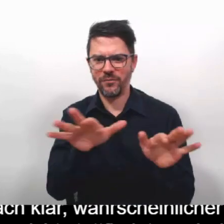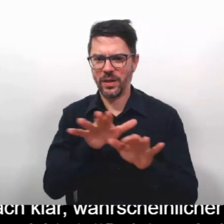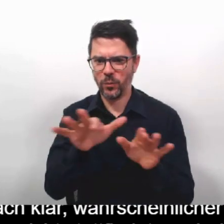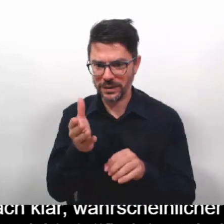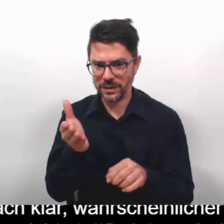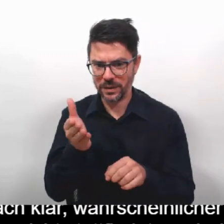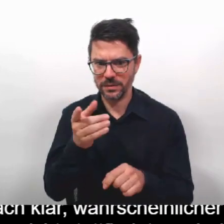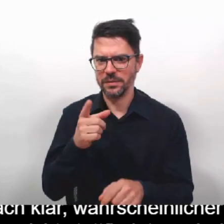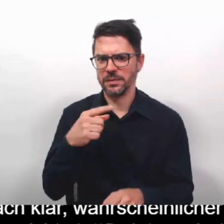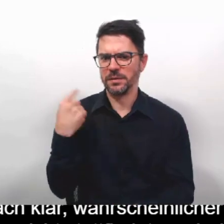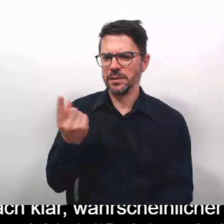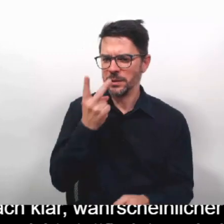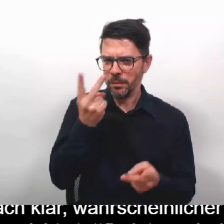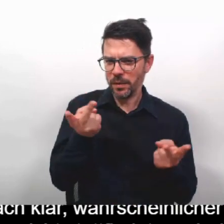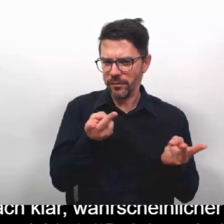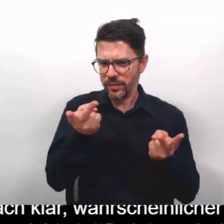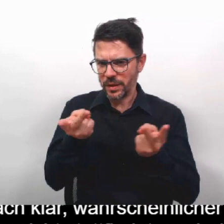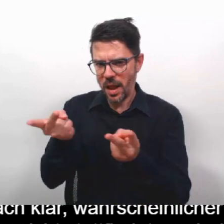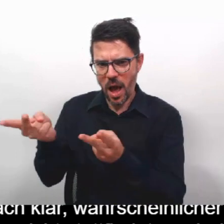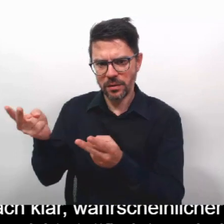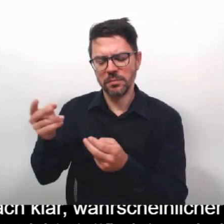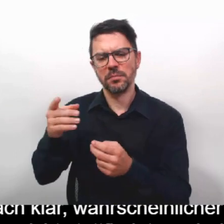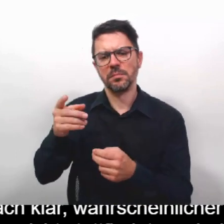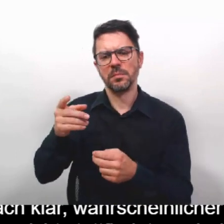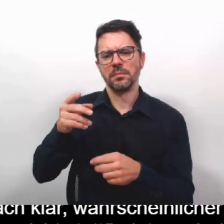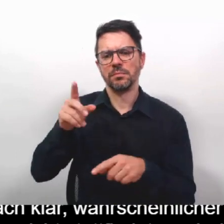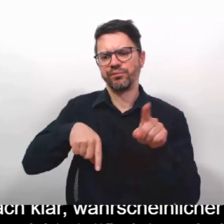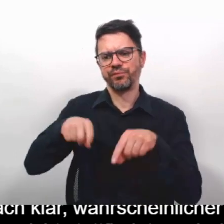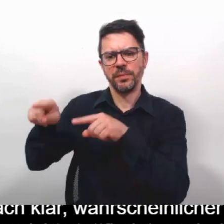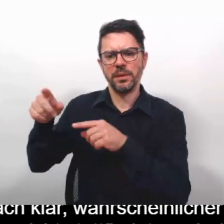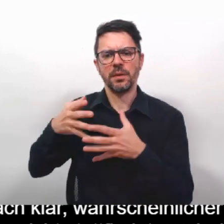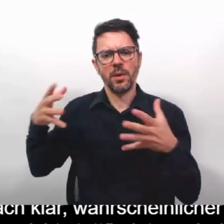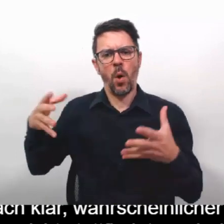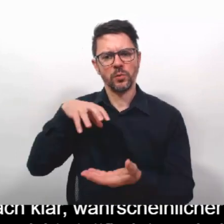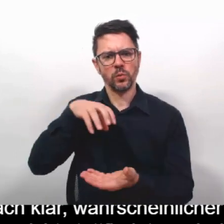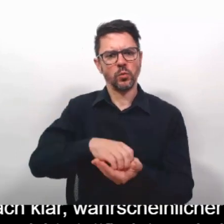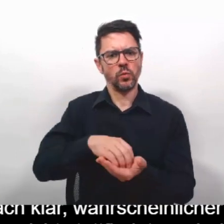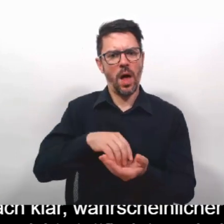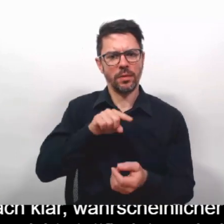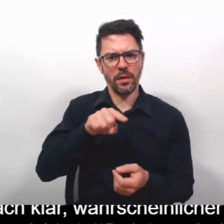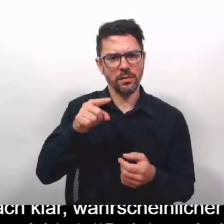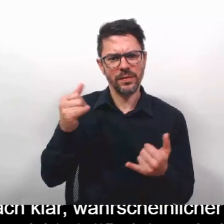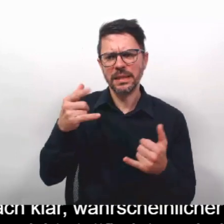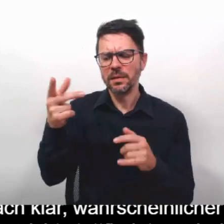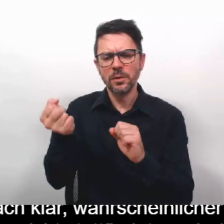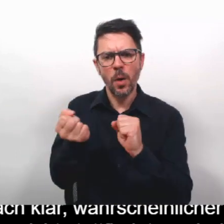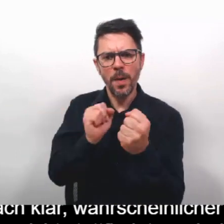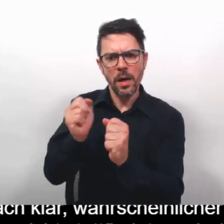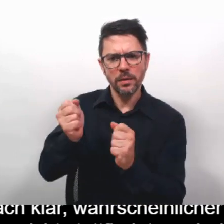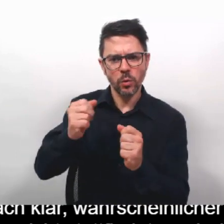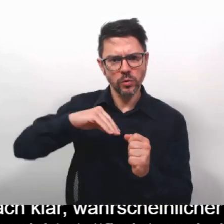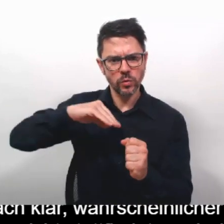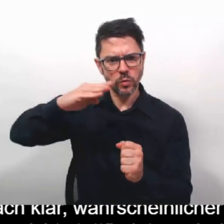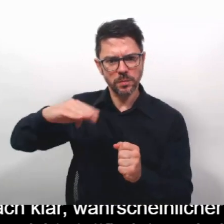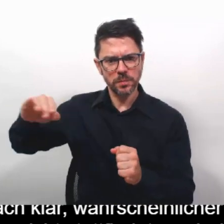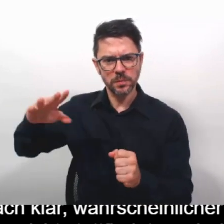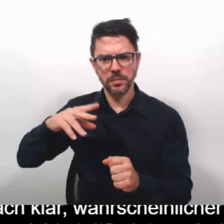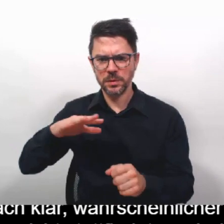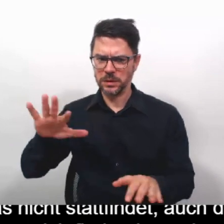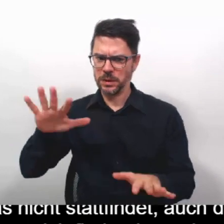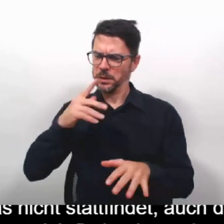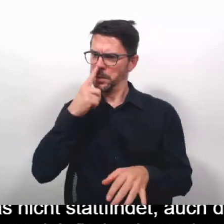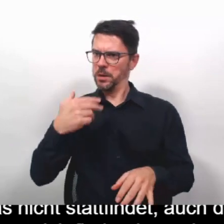also da kann ich jetzt nichts Konkretes dazu sagen, weil das natürlich auch Ihre eigene Angelegenheit ist, aber rein